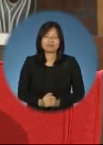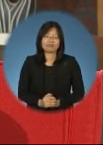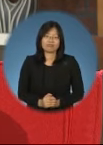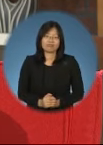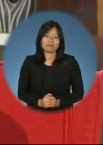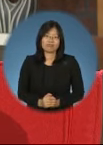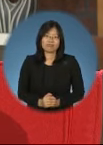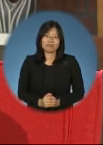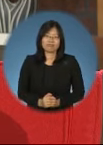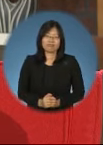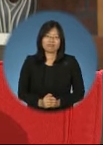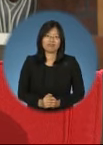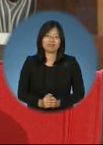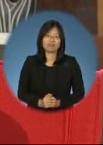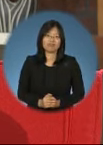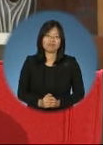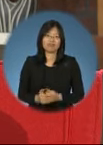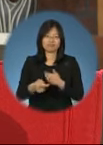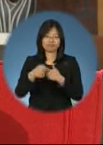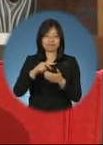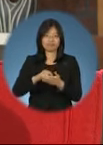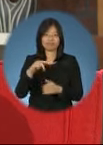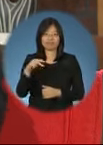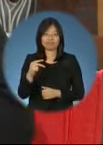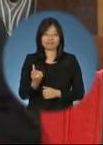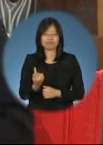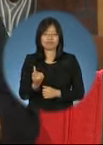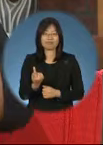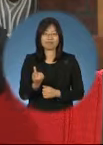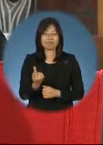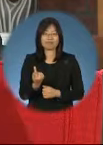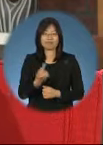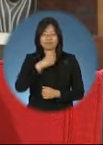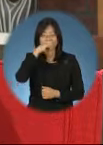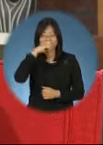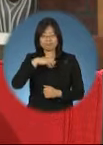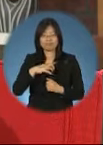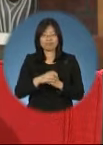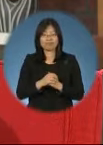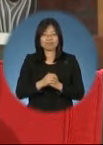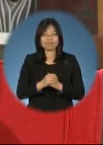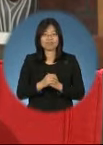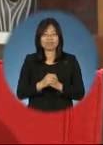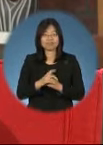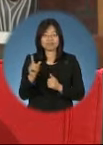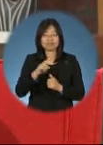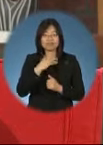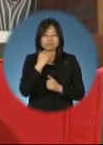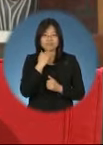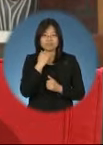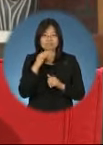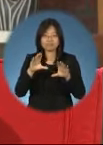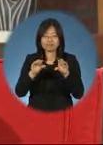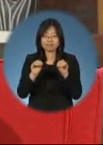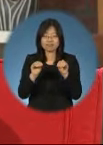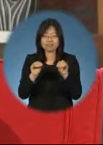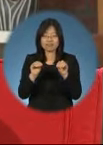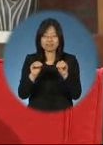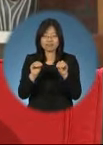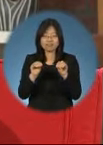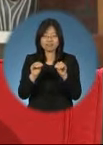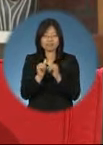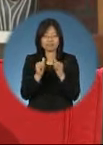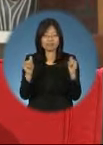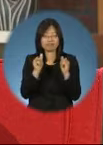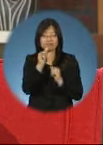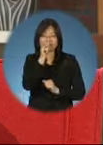그래서, 마음도 그냥 어느 나이에서 정지돼 버리는